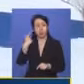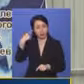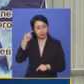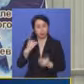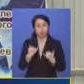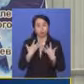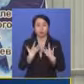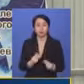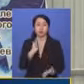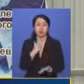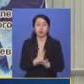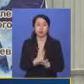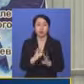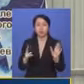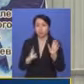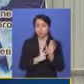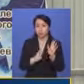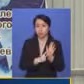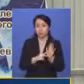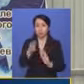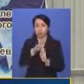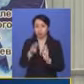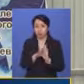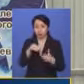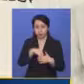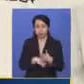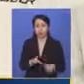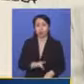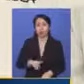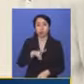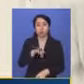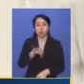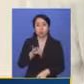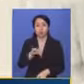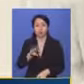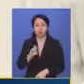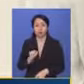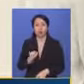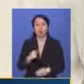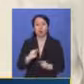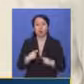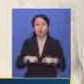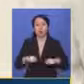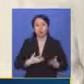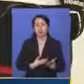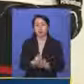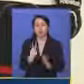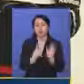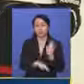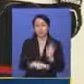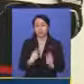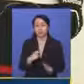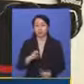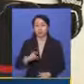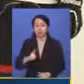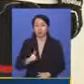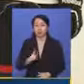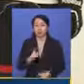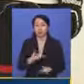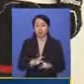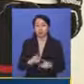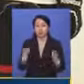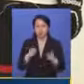сегодня они есть уже в 7. Теперь к списку добавился и район имени Габита Мусрепова. На реализацию реабилитацию потратили 72 миллиона тенге. Но это